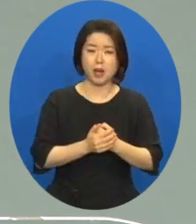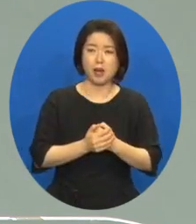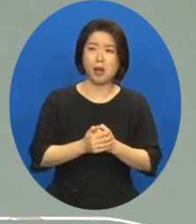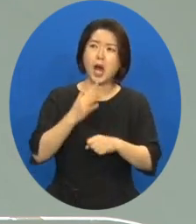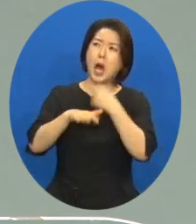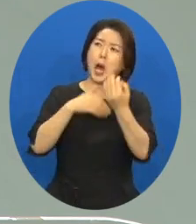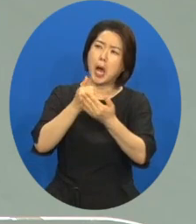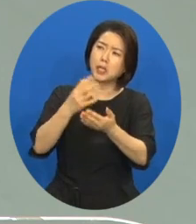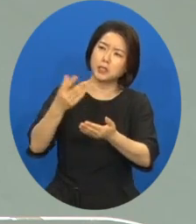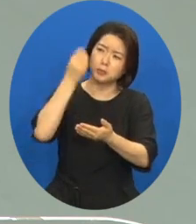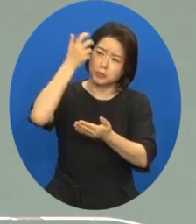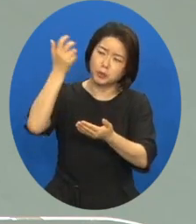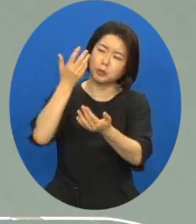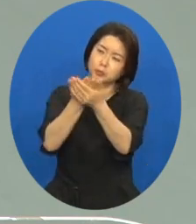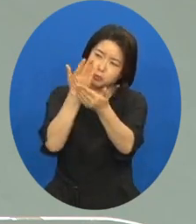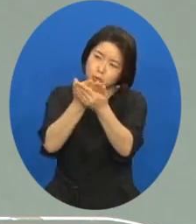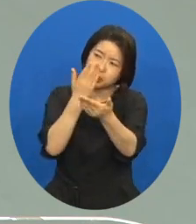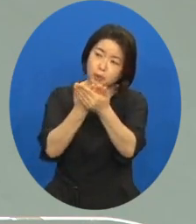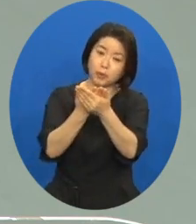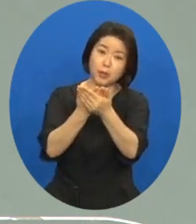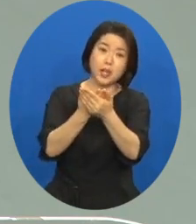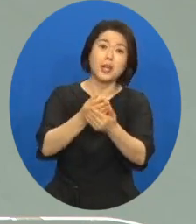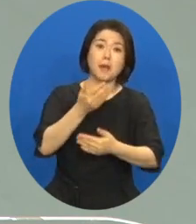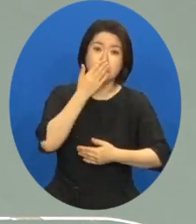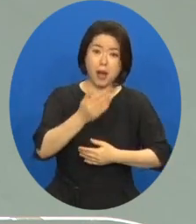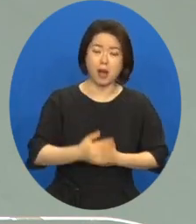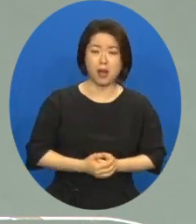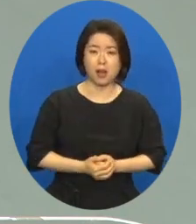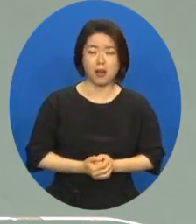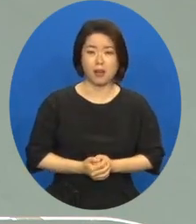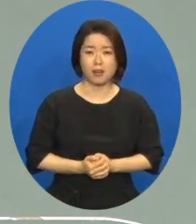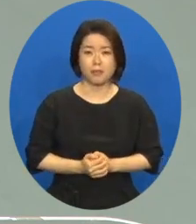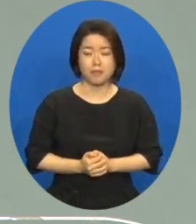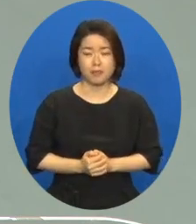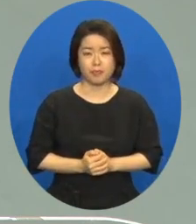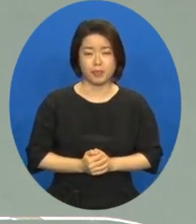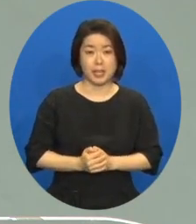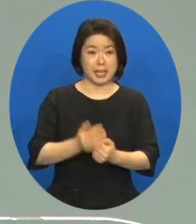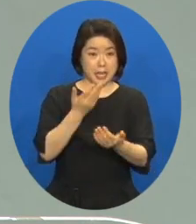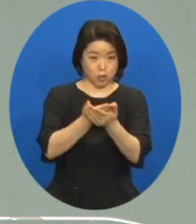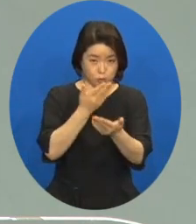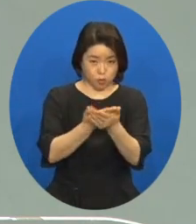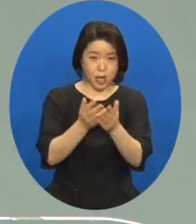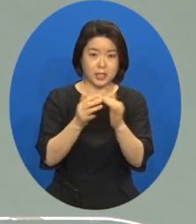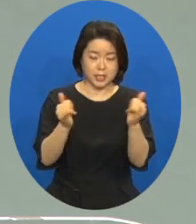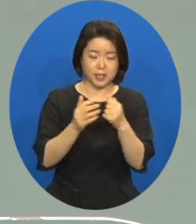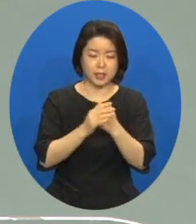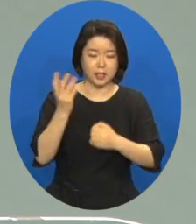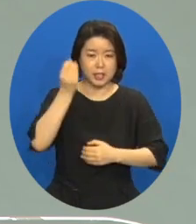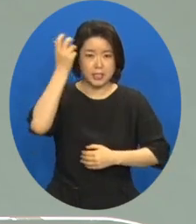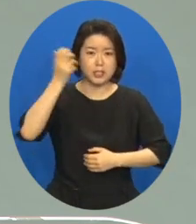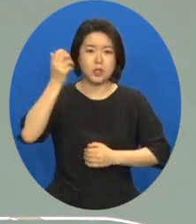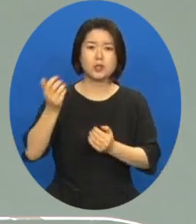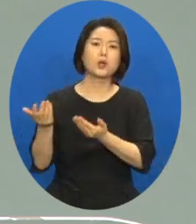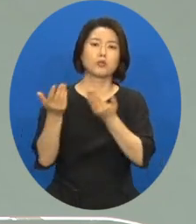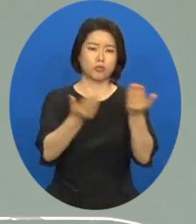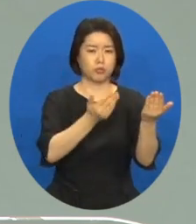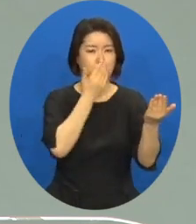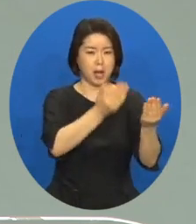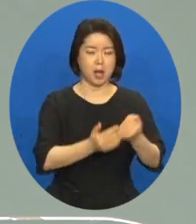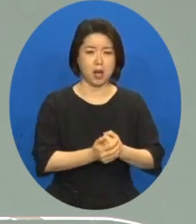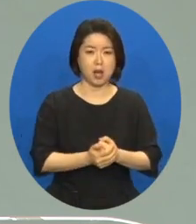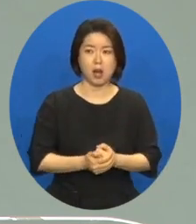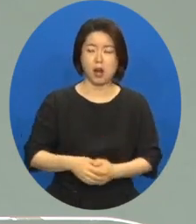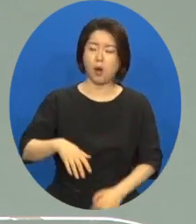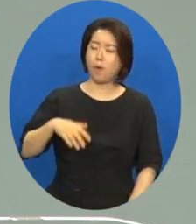주세요. 구하기만 하면 된다니까요. 누가복음 11장 13절에 구하는 자에게 성령을 주시지 않겠느냐.